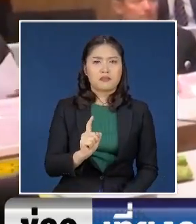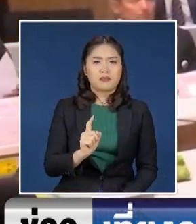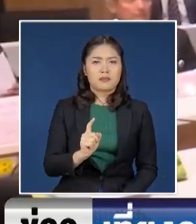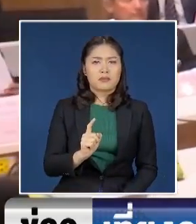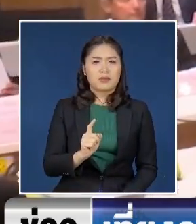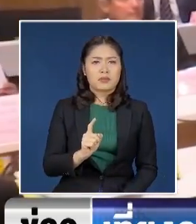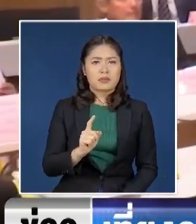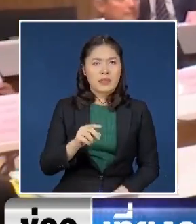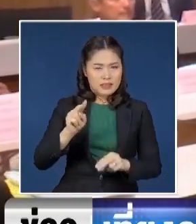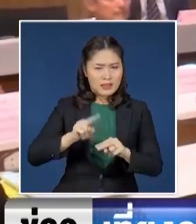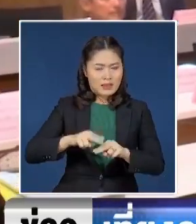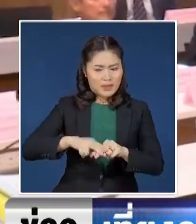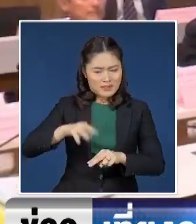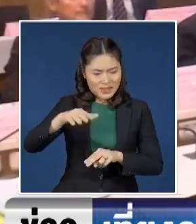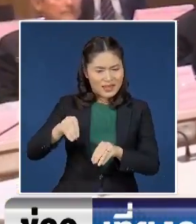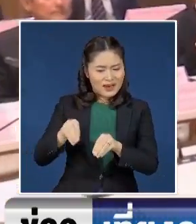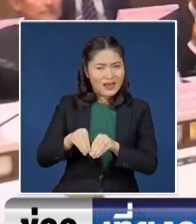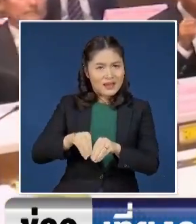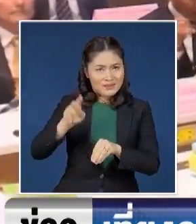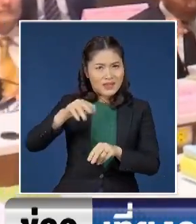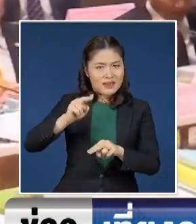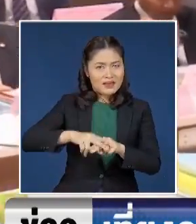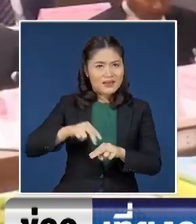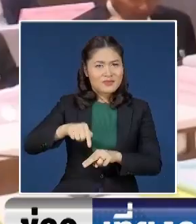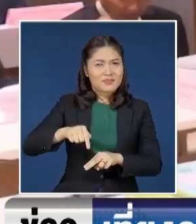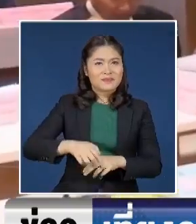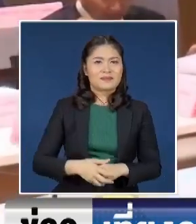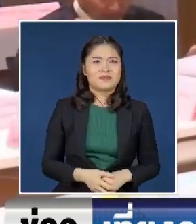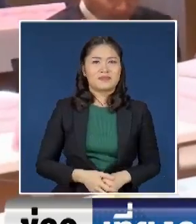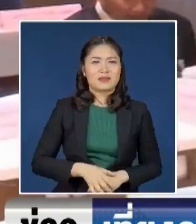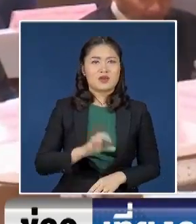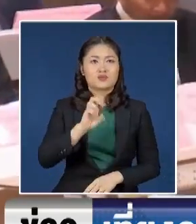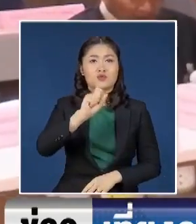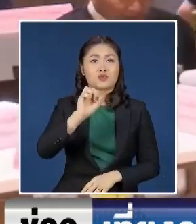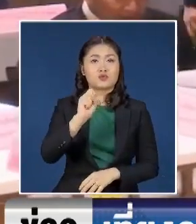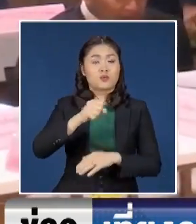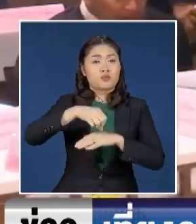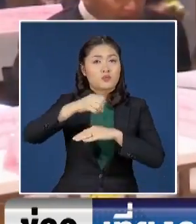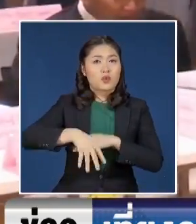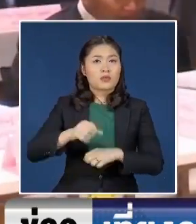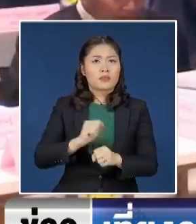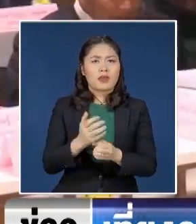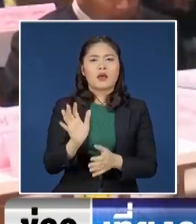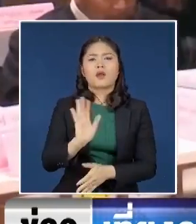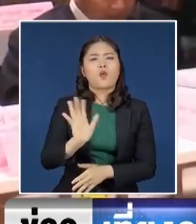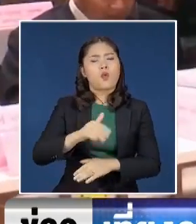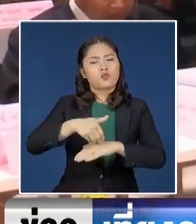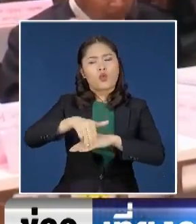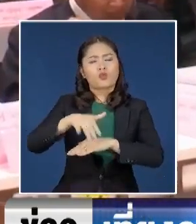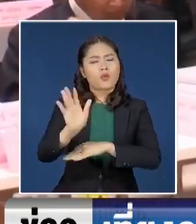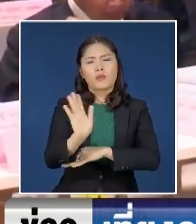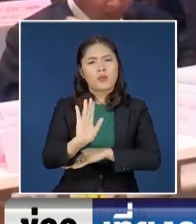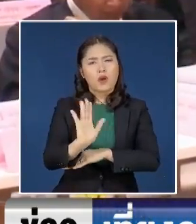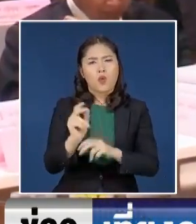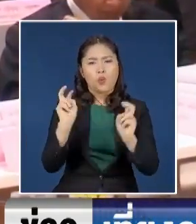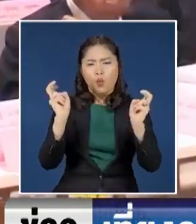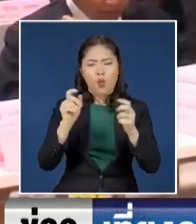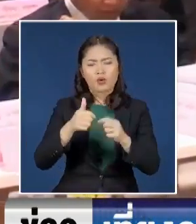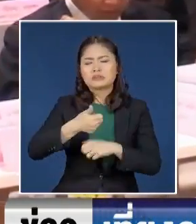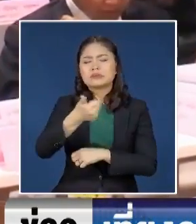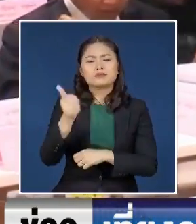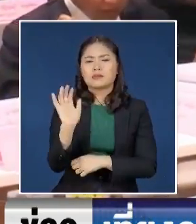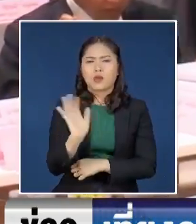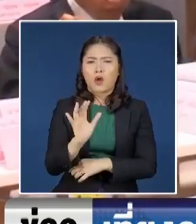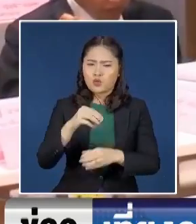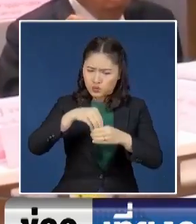การ นั่งใกล้ผมมันไม่ ตายเอาสสสอบตกนะครับที่มีคดีอยู่ที่ คุณเดี๋ยว ศาลด้วยนะครับ มันนอกวาระ ไม่มันอยู่ในวาระ